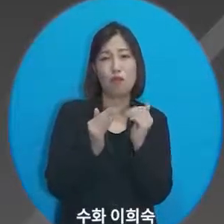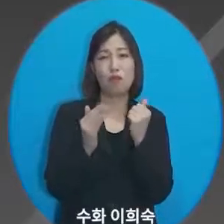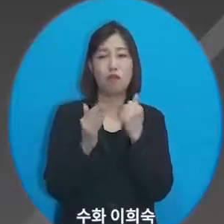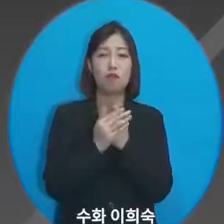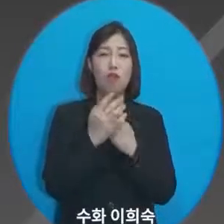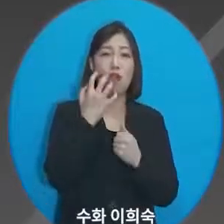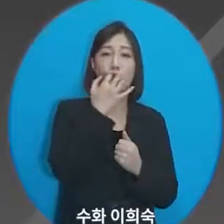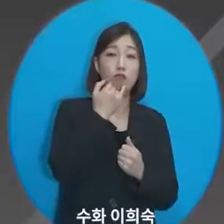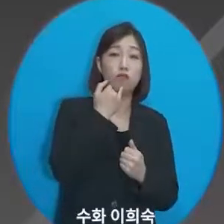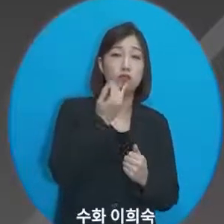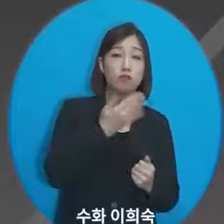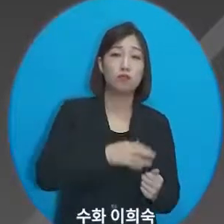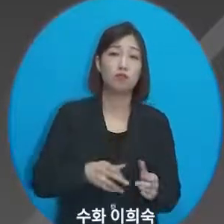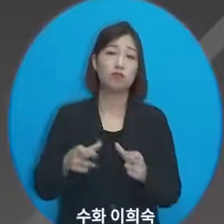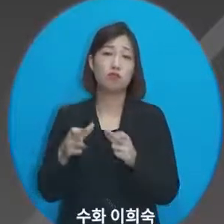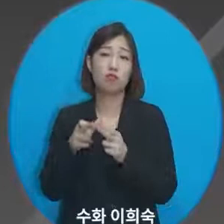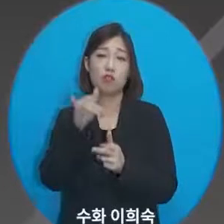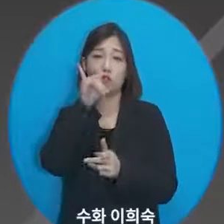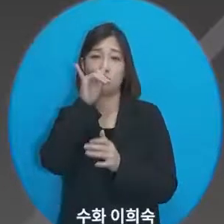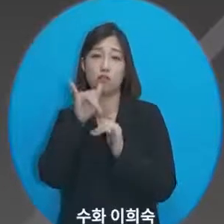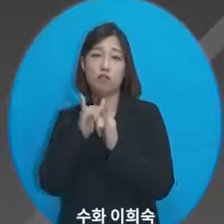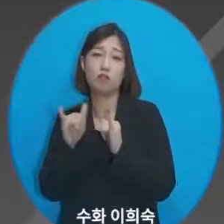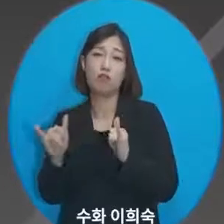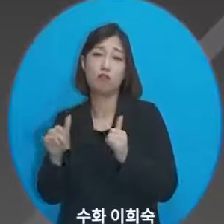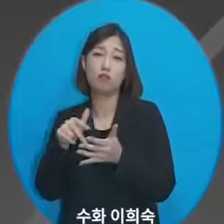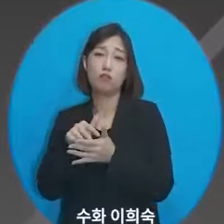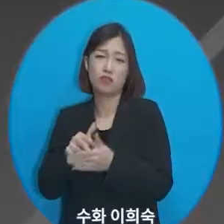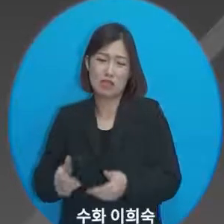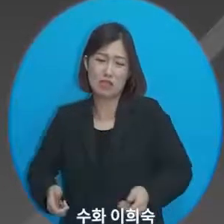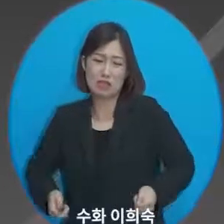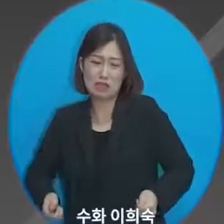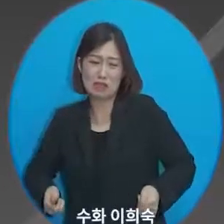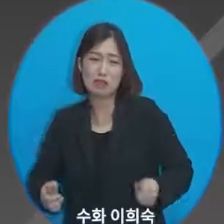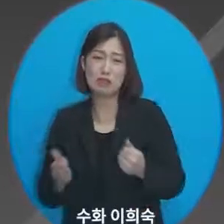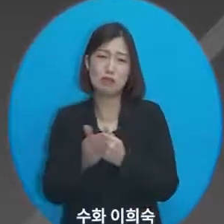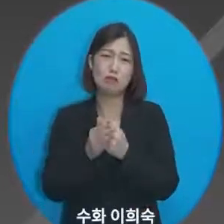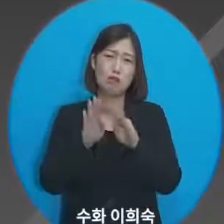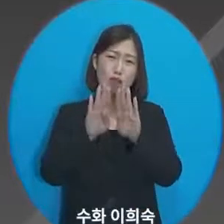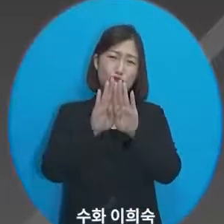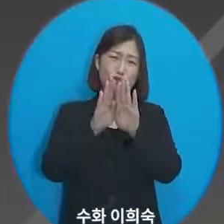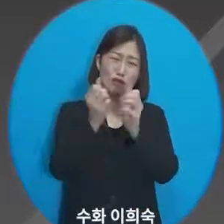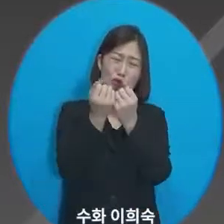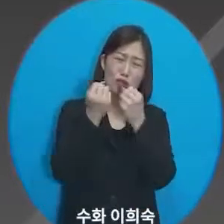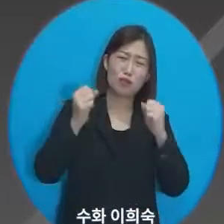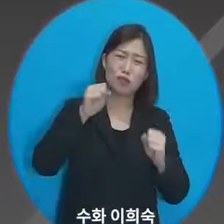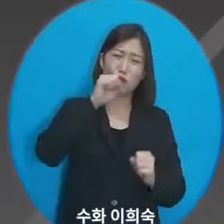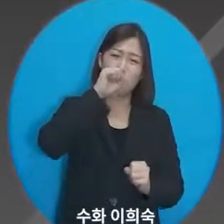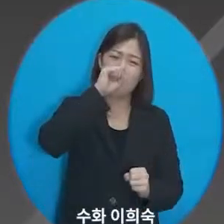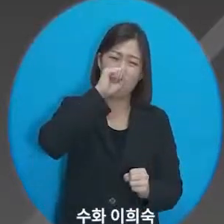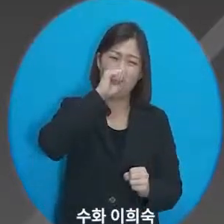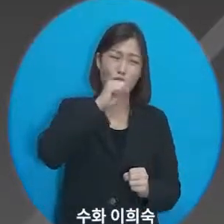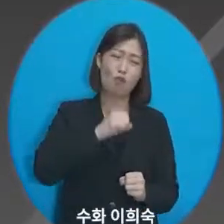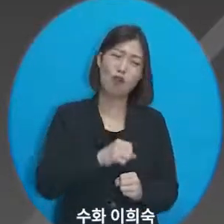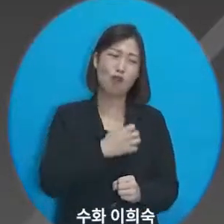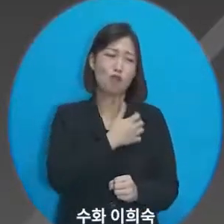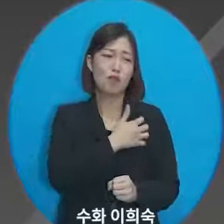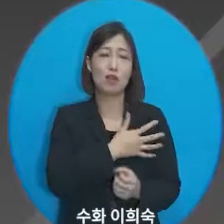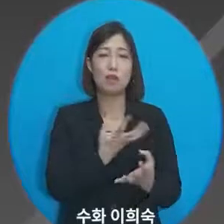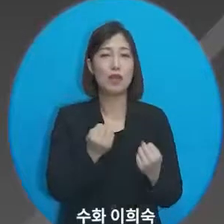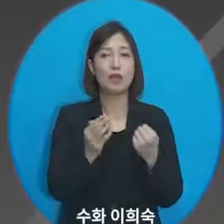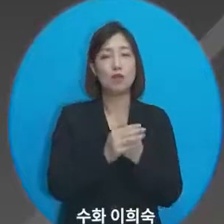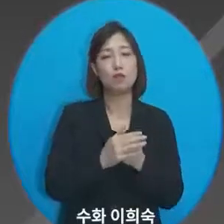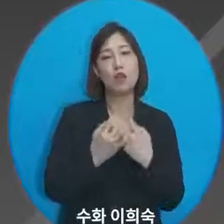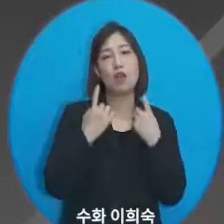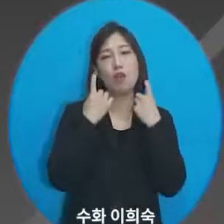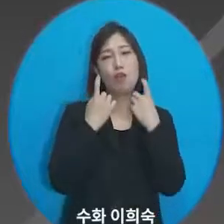우리 환경 주변 모든 곳에 어떤 유니버설 디자인의 어떤 그 요소가 많이 접목이 돼야 될 것 같고요. 요